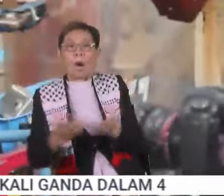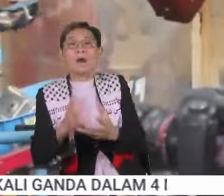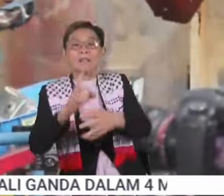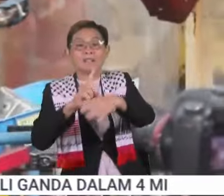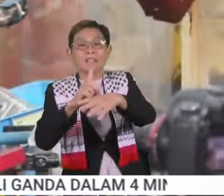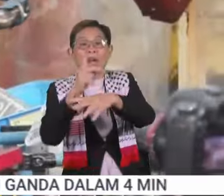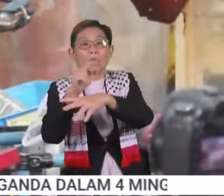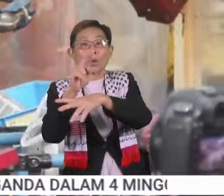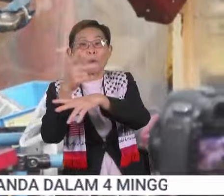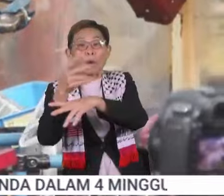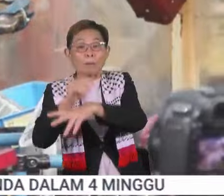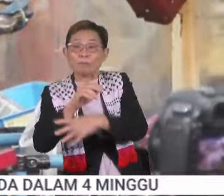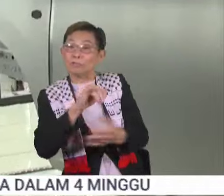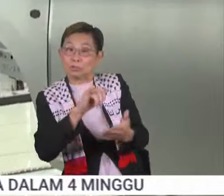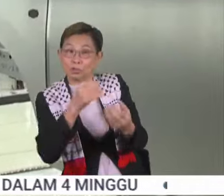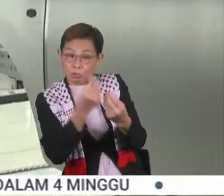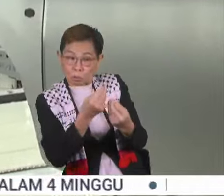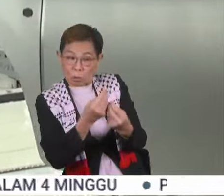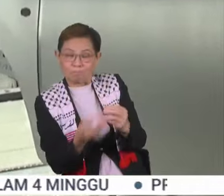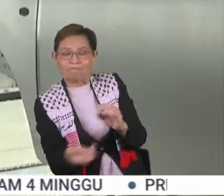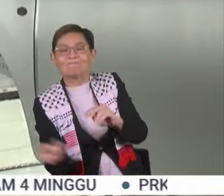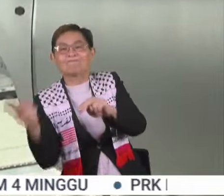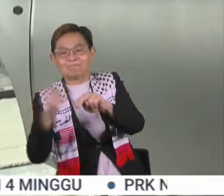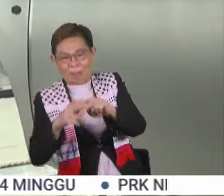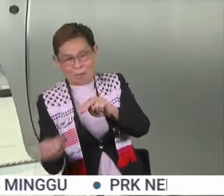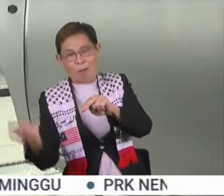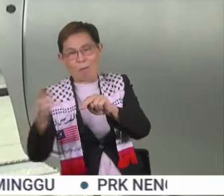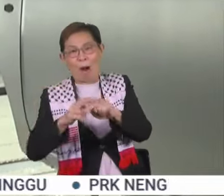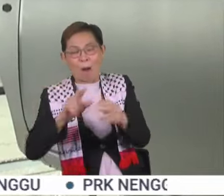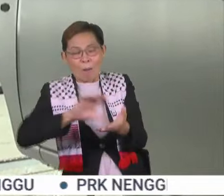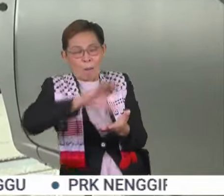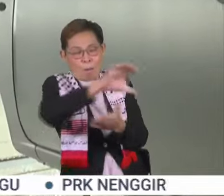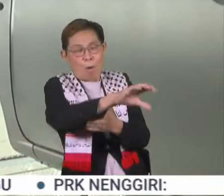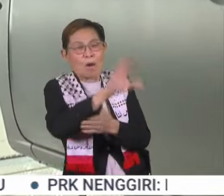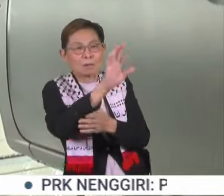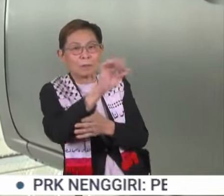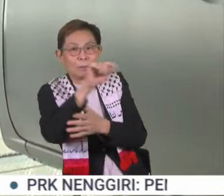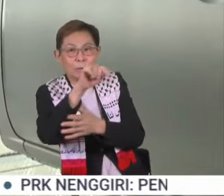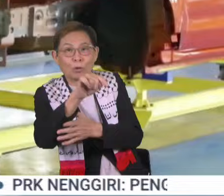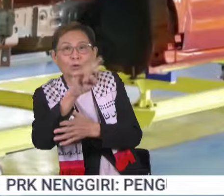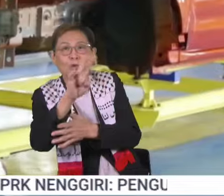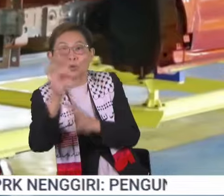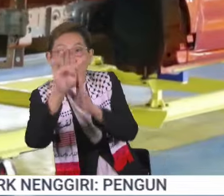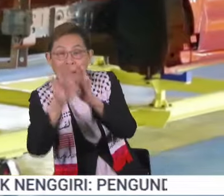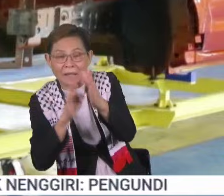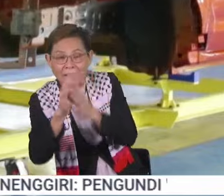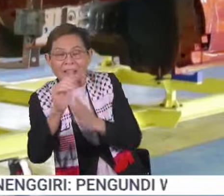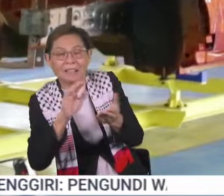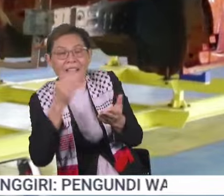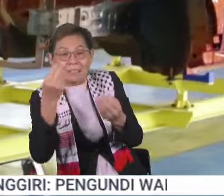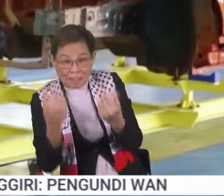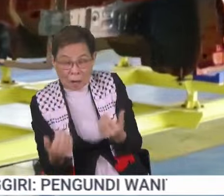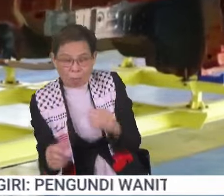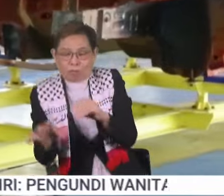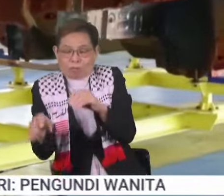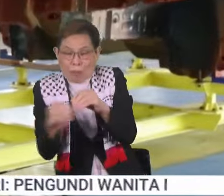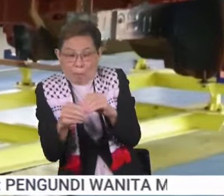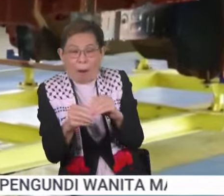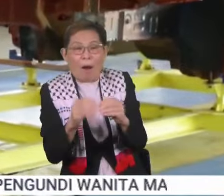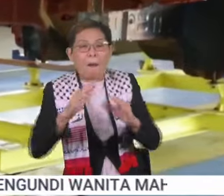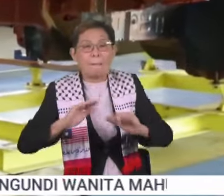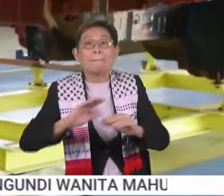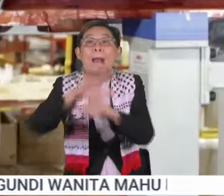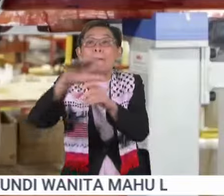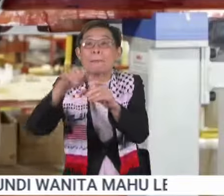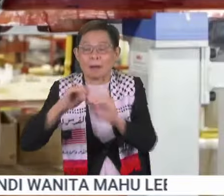Kedah. Jumlah itu adalah tambahan daripada pelaburan awal sebanyak RM9.7 bilion membabitkan fasa